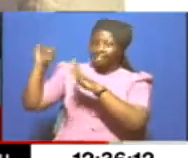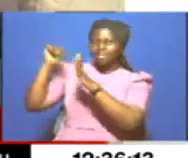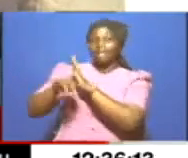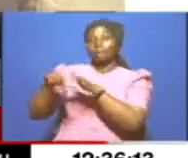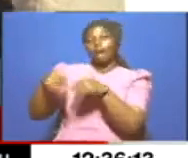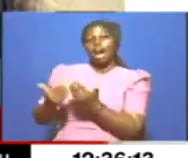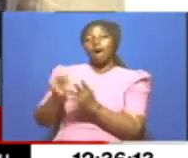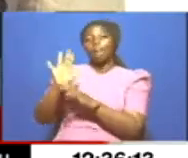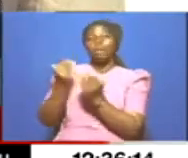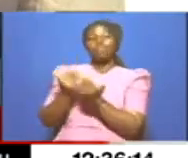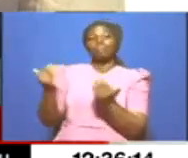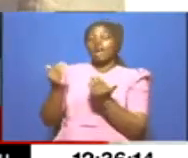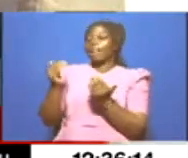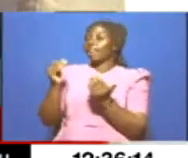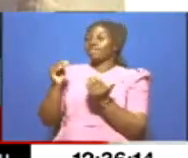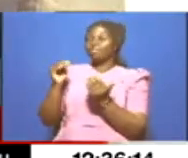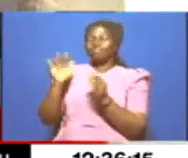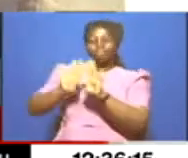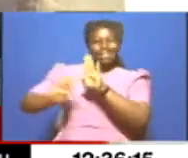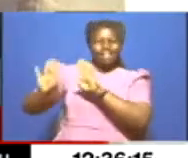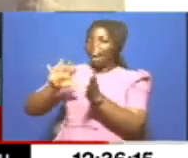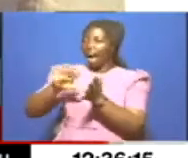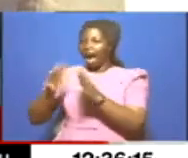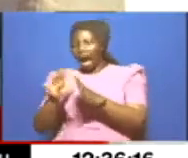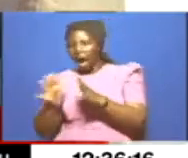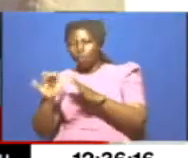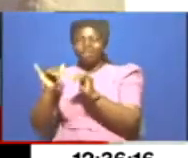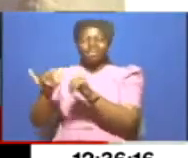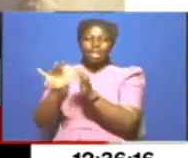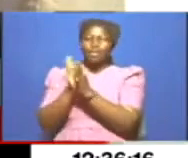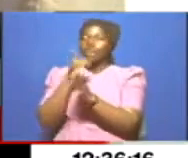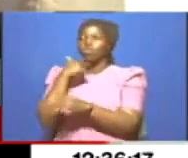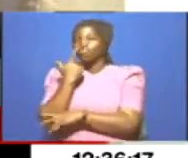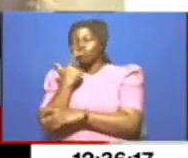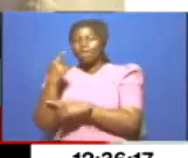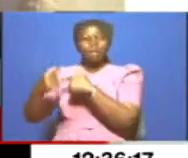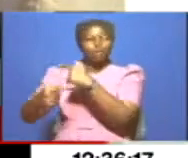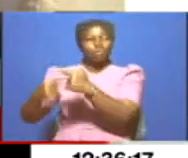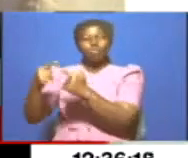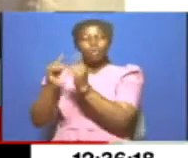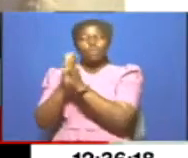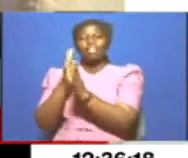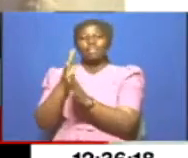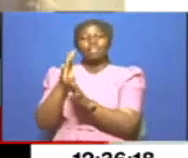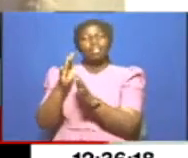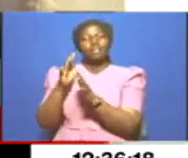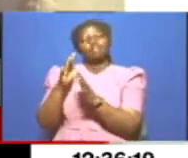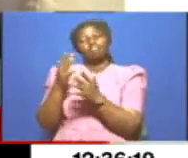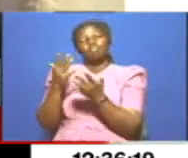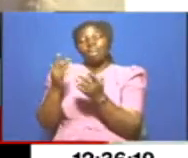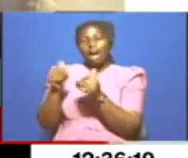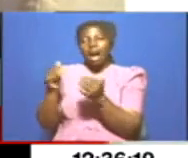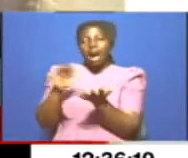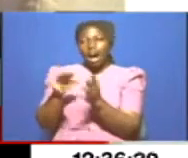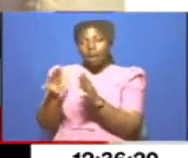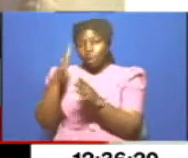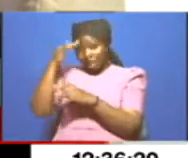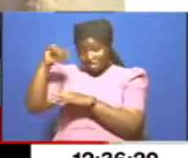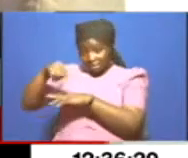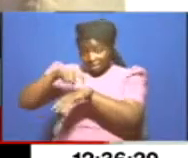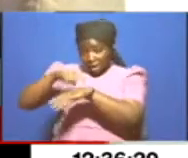wako walivyo, wanashinda na nani na wanaendelea namna gani. Najua wakati huu au kipindi hiki ni kipindi